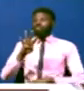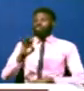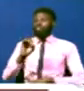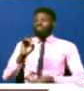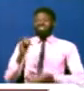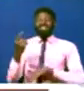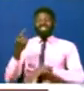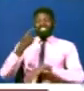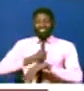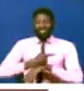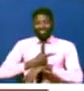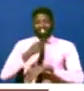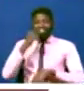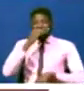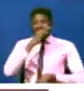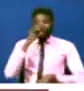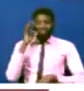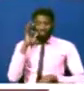Kwaresma.